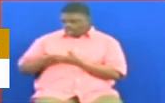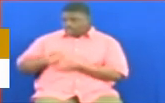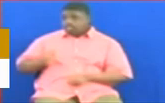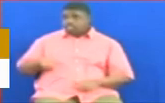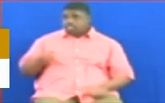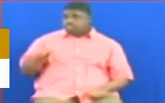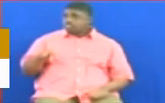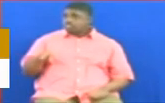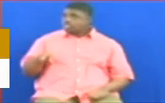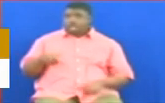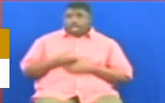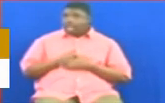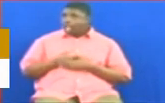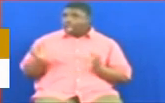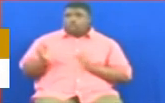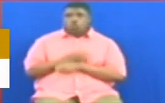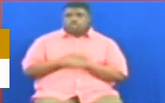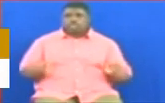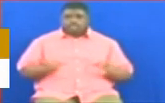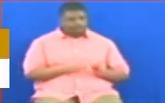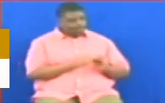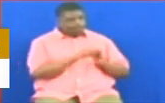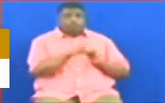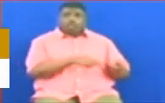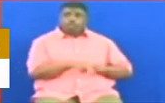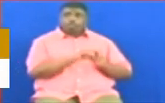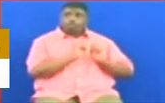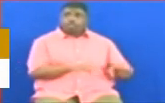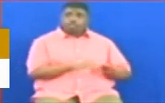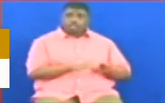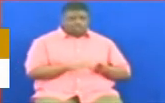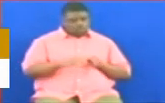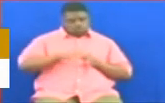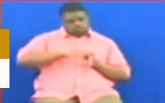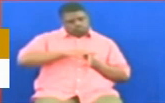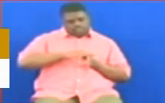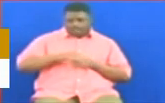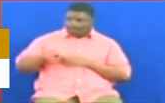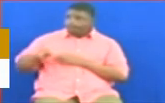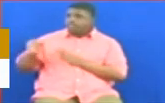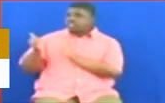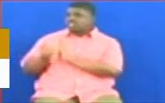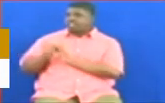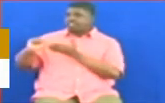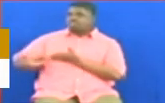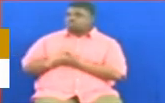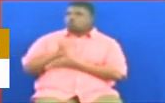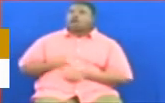au leseni husika, na haitawezekana leseni au mikataba mpya kutumika kwa sheria iliyofutwa. Kwa hiyo hilo liko